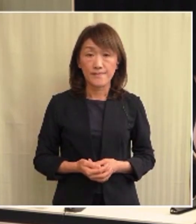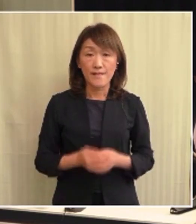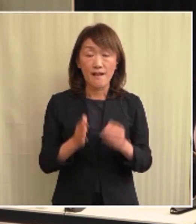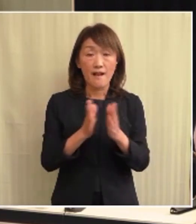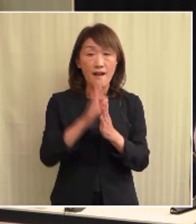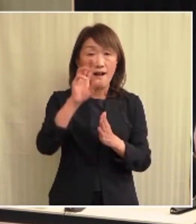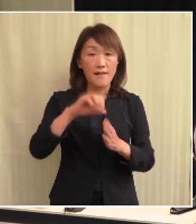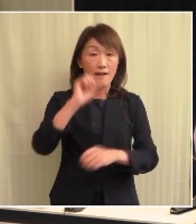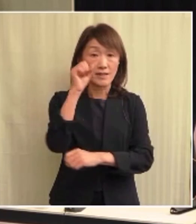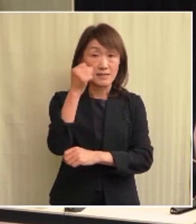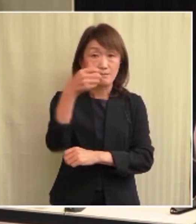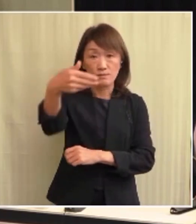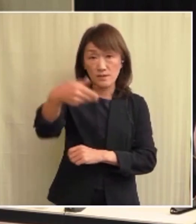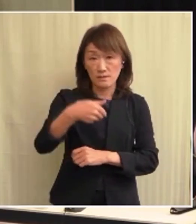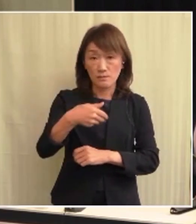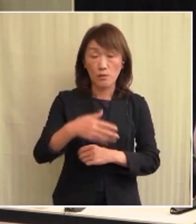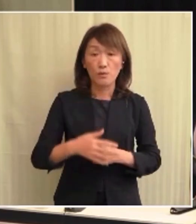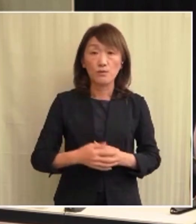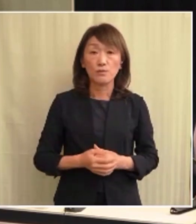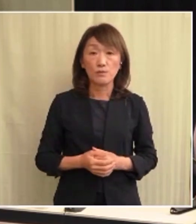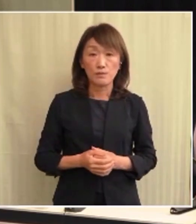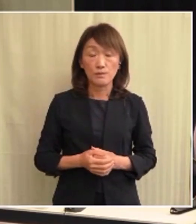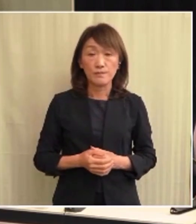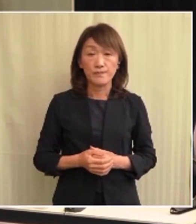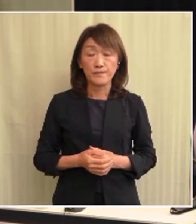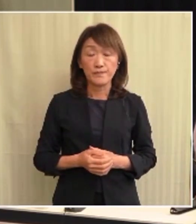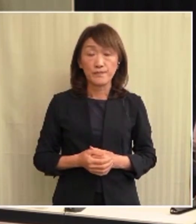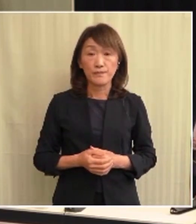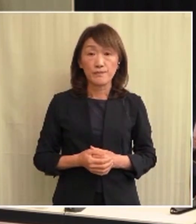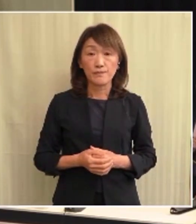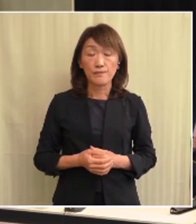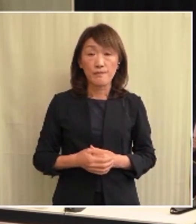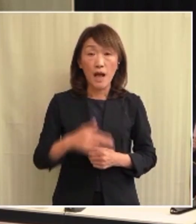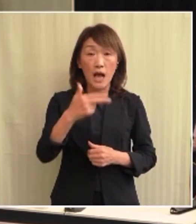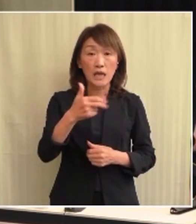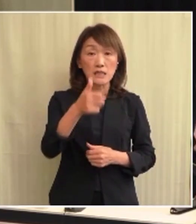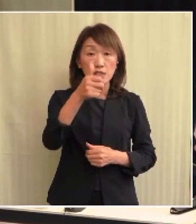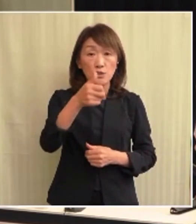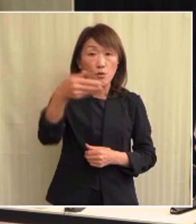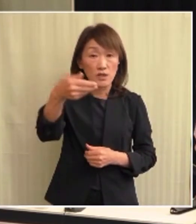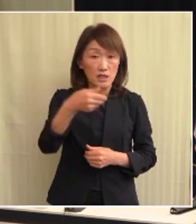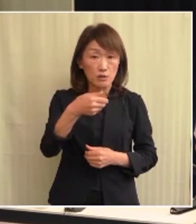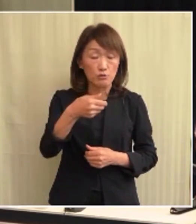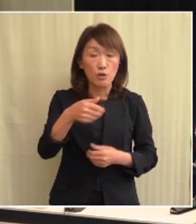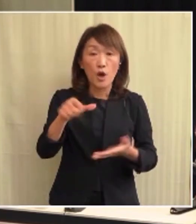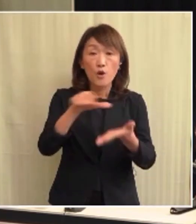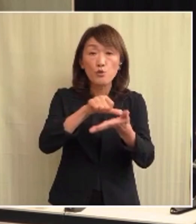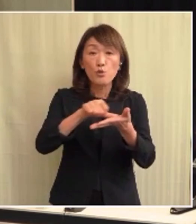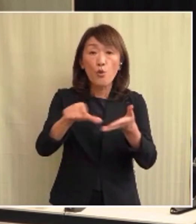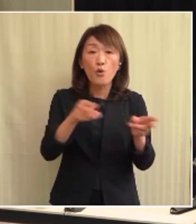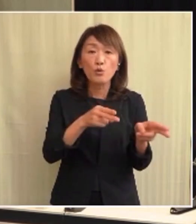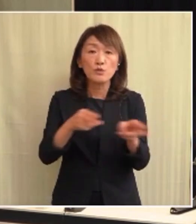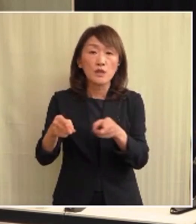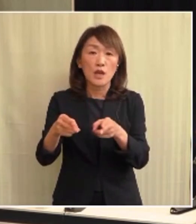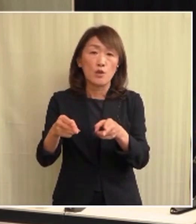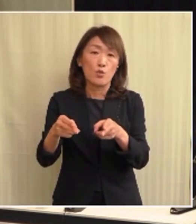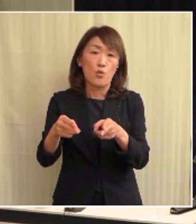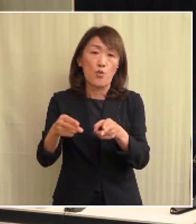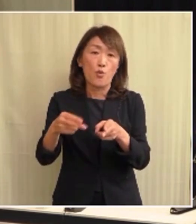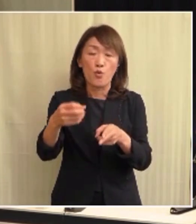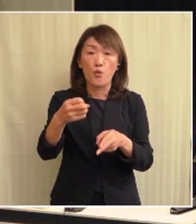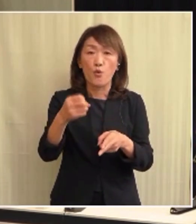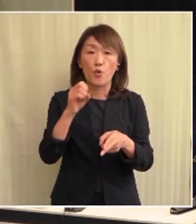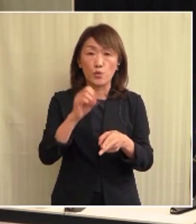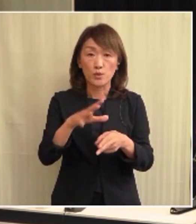神奈川新聞武田です。すみません、今市長に行ってまずお伺いしたいのが登録制度なんですが、今後その